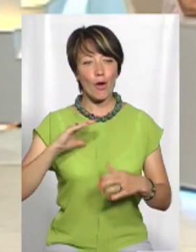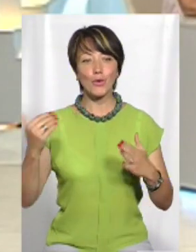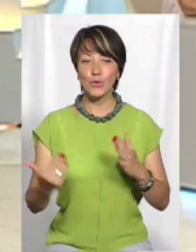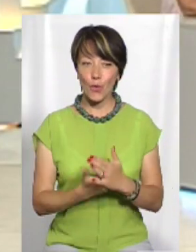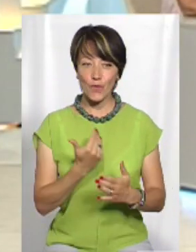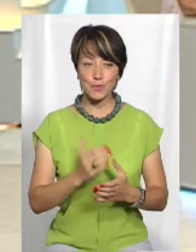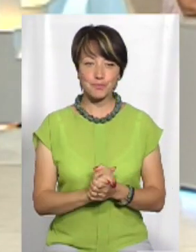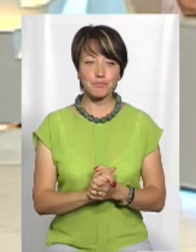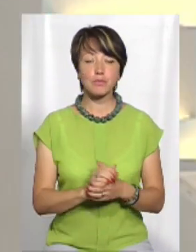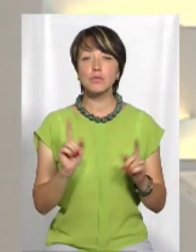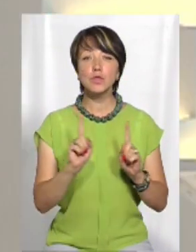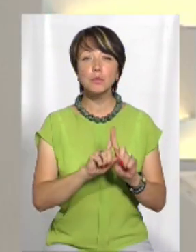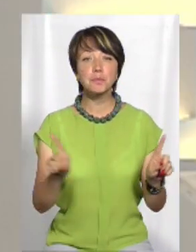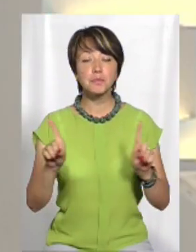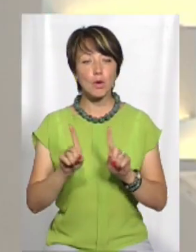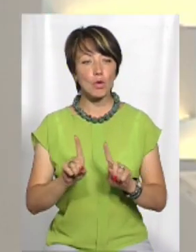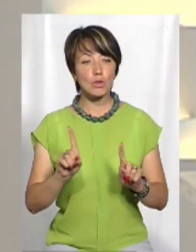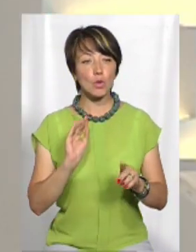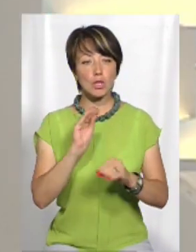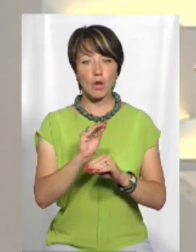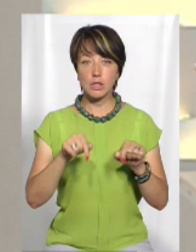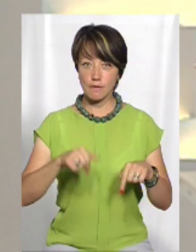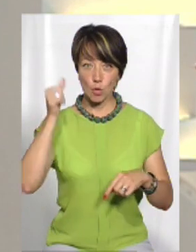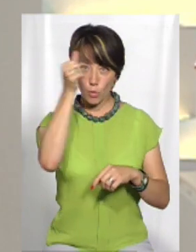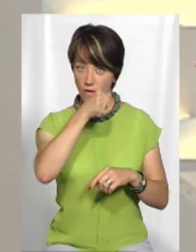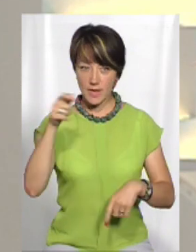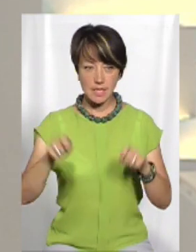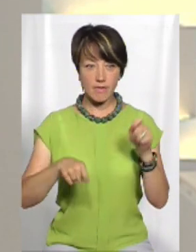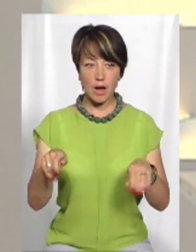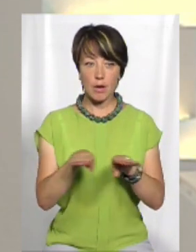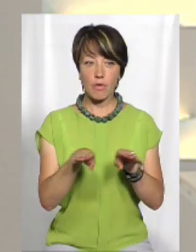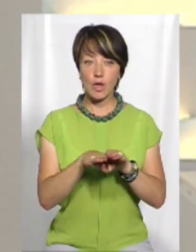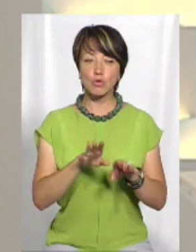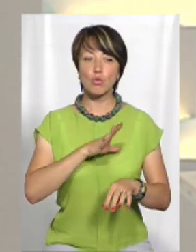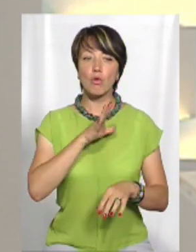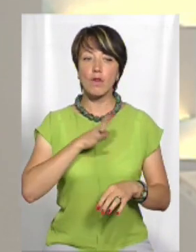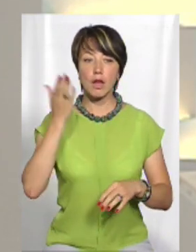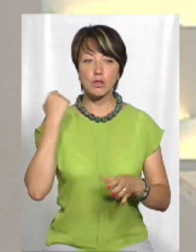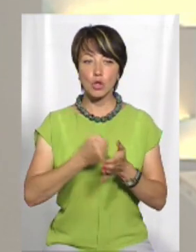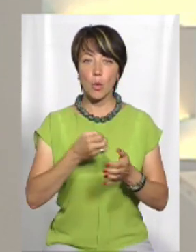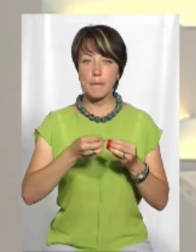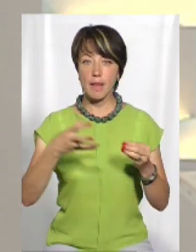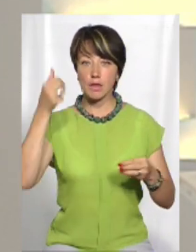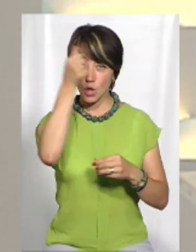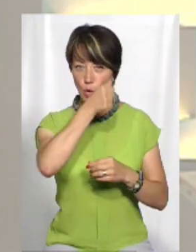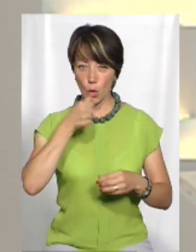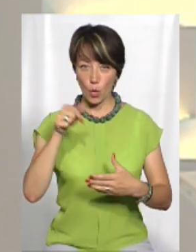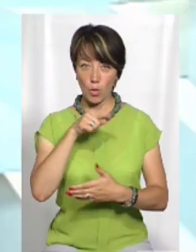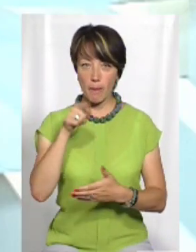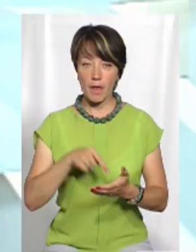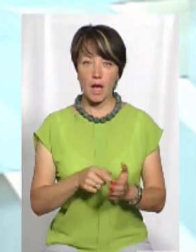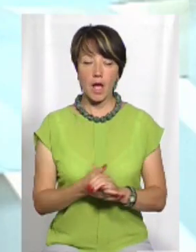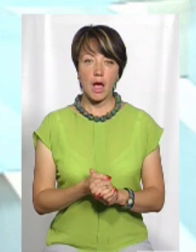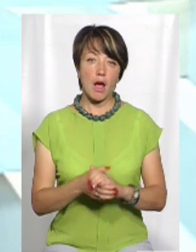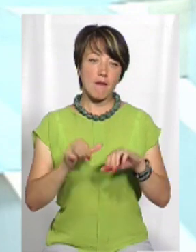нового. Що нового, що особливого додалося от у цьому фестивалі, якщо порівняти із тим, що був раніше, до 2015 року? Ну,